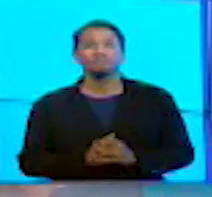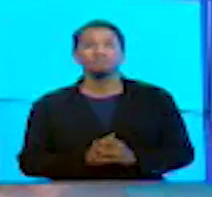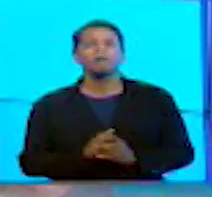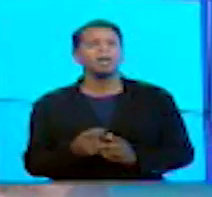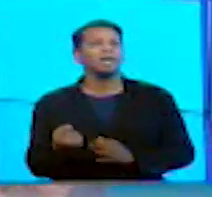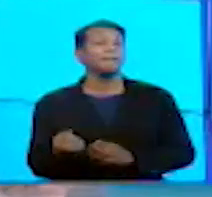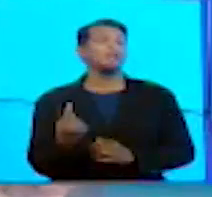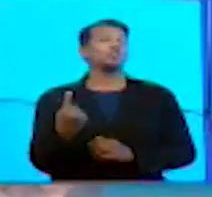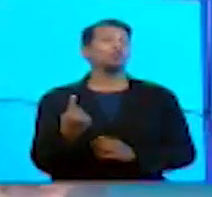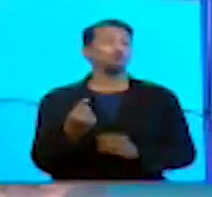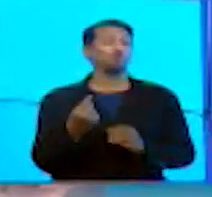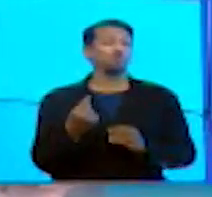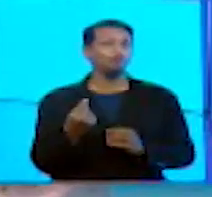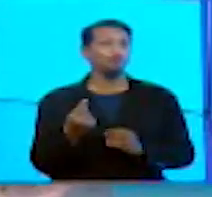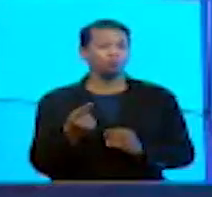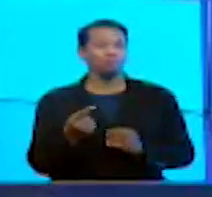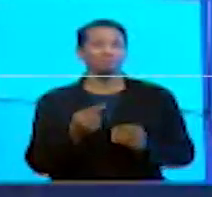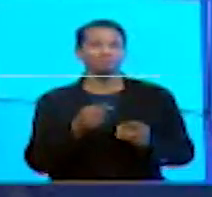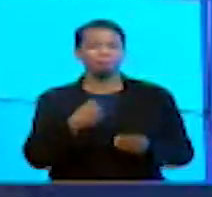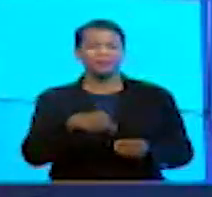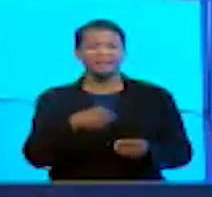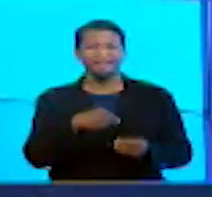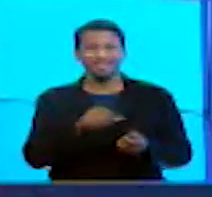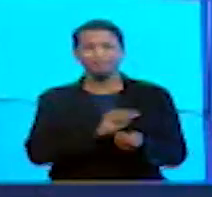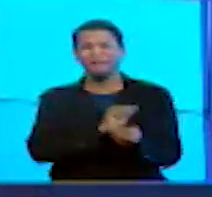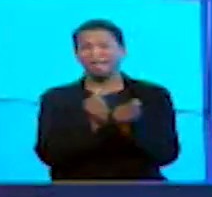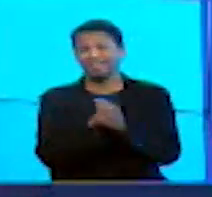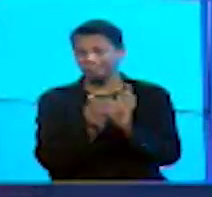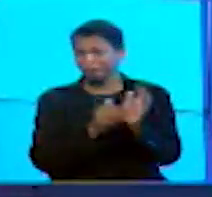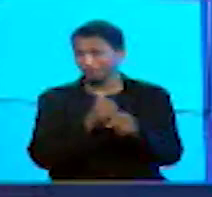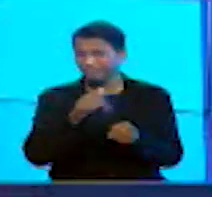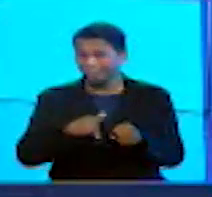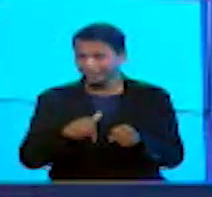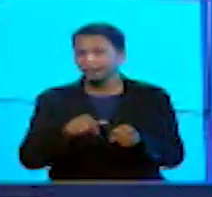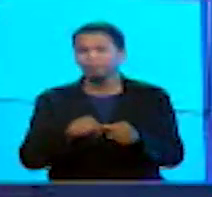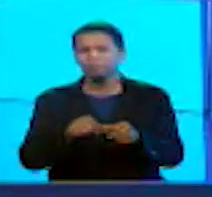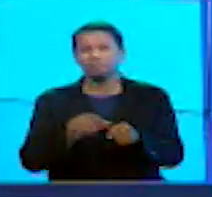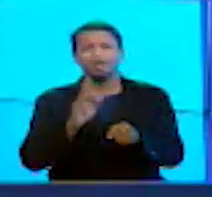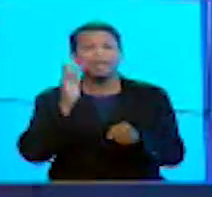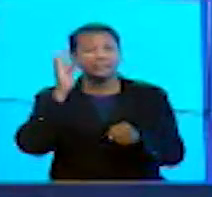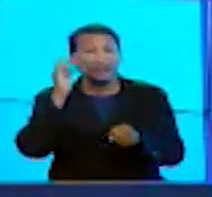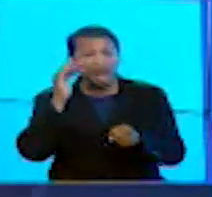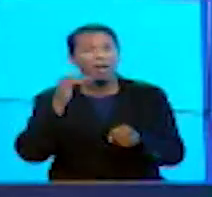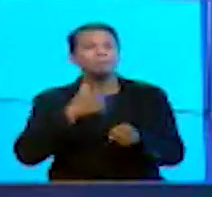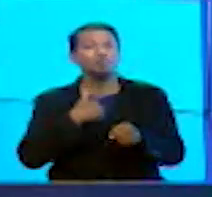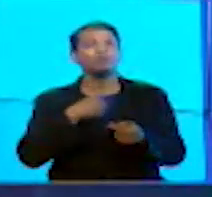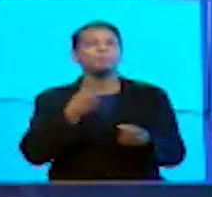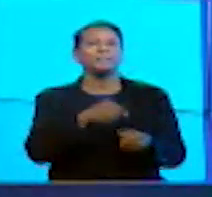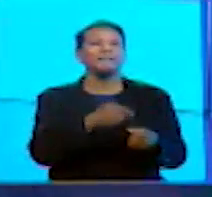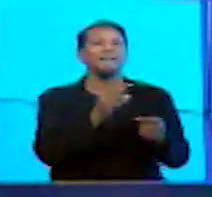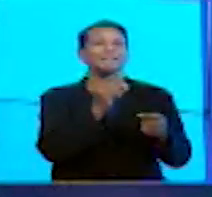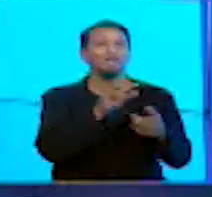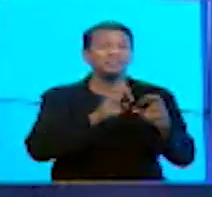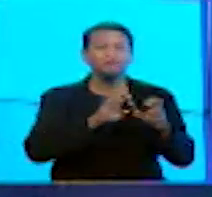Kita beralih ke informasi lain, isu reshuffle kabinet pekan ini menguat setelah rencana penggabungan Kemenristek ke dalam Kemendikbud